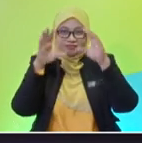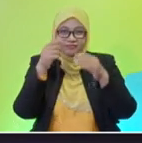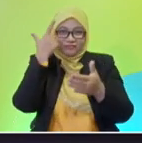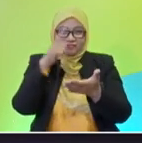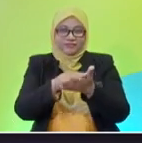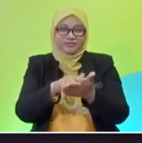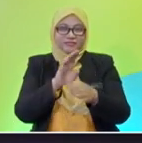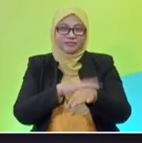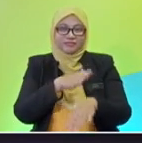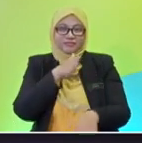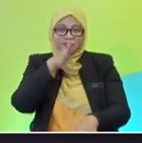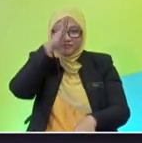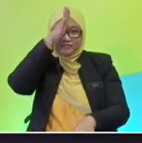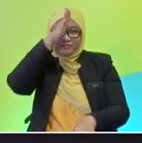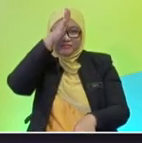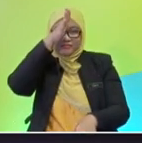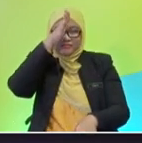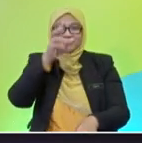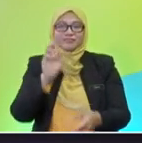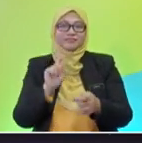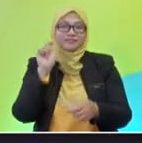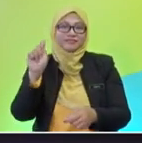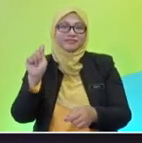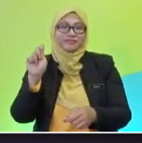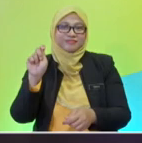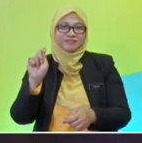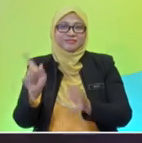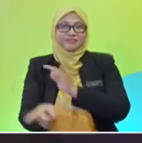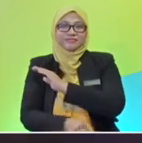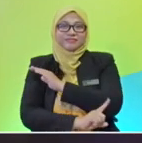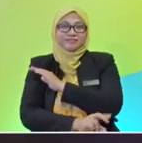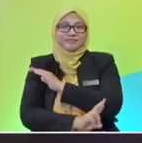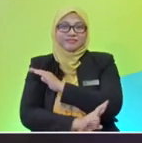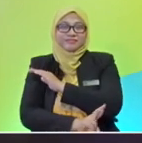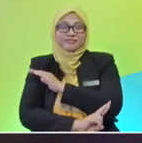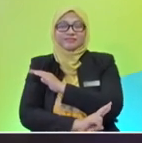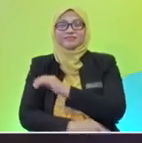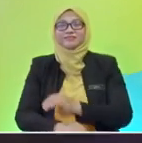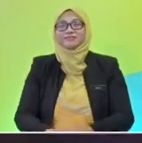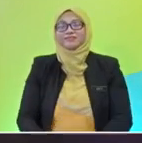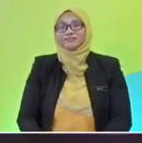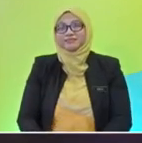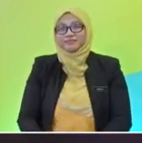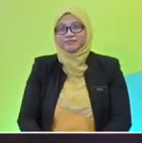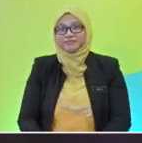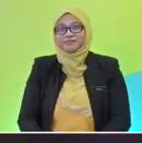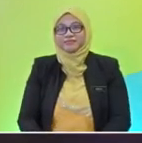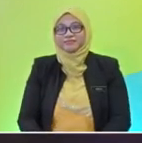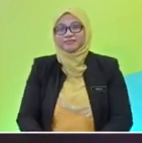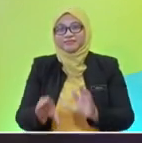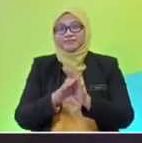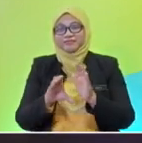kena rotan. Jadi kerana mulut, badan binasa. Tepat sekali. Okey, jom kita lihat contoh